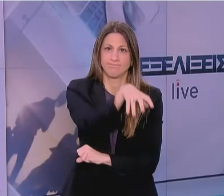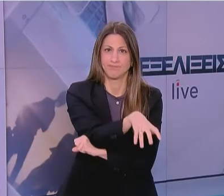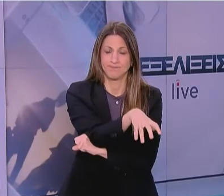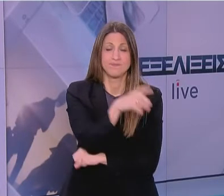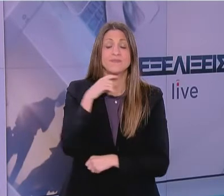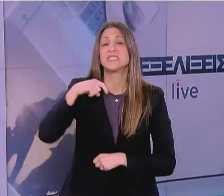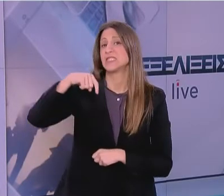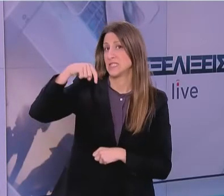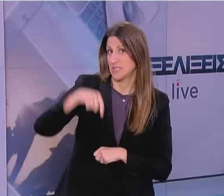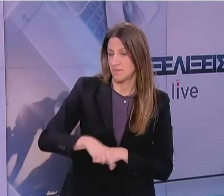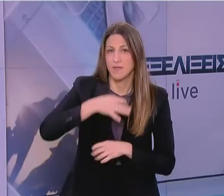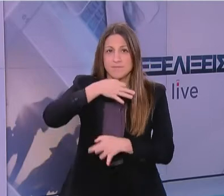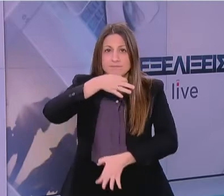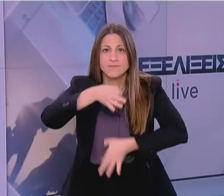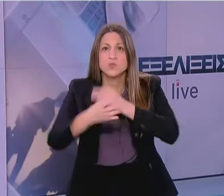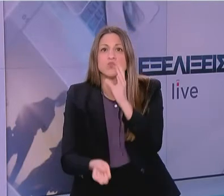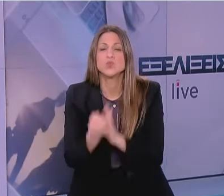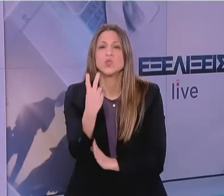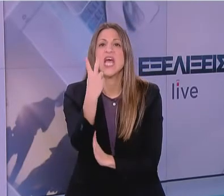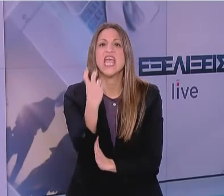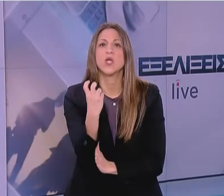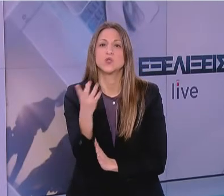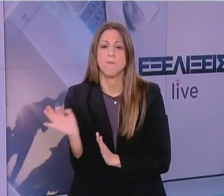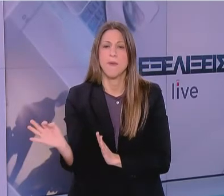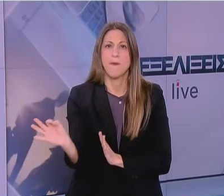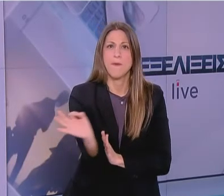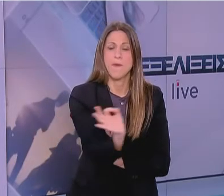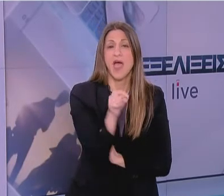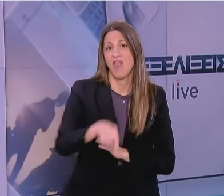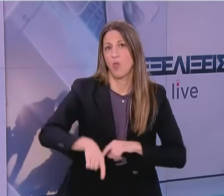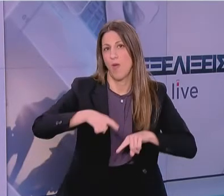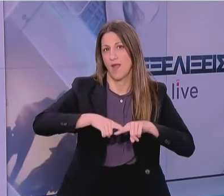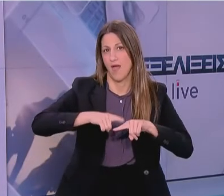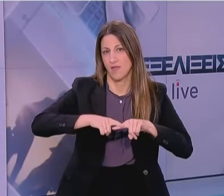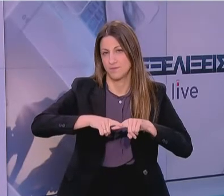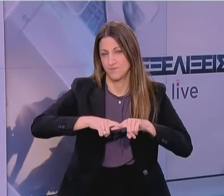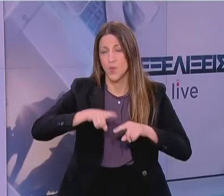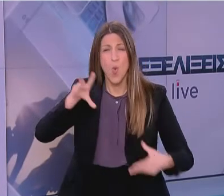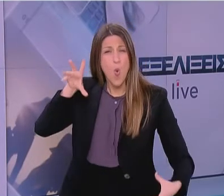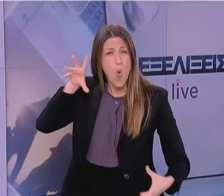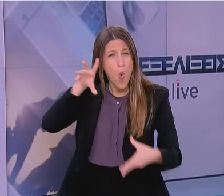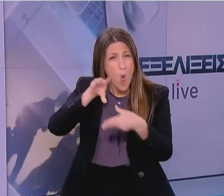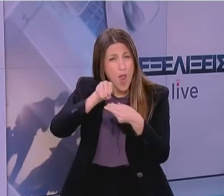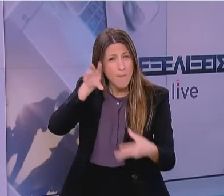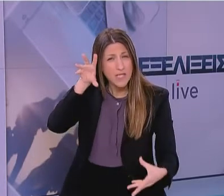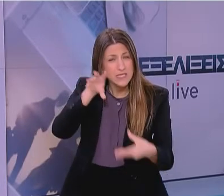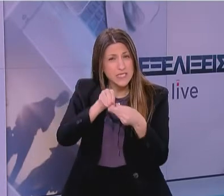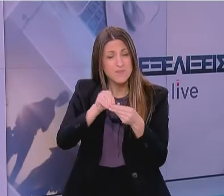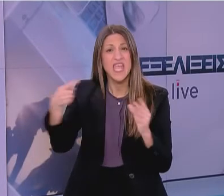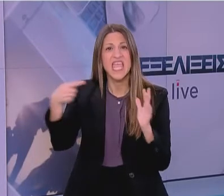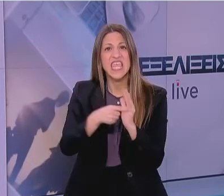Σήμερα ανακοινώνουμε 20 νέα κρούσματα του νέου ιού στη χώρα. Ο συνολικός αριθμός των κρούσματων